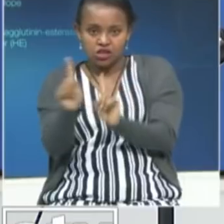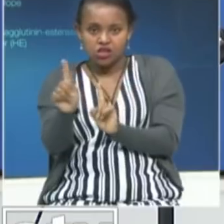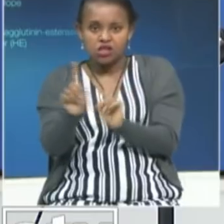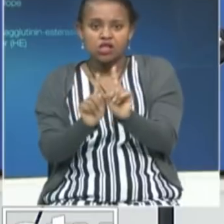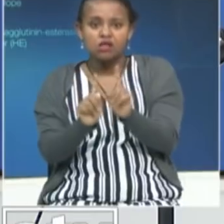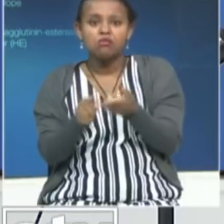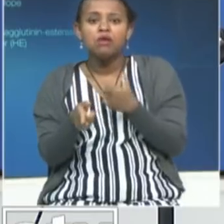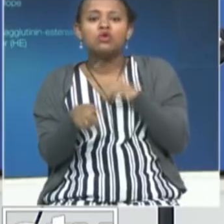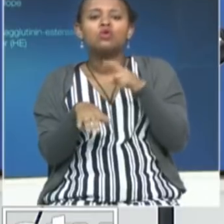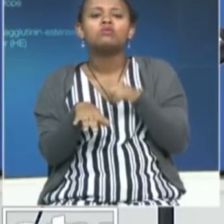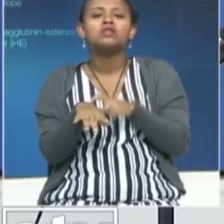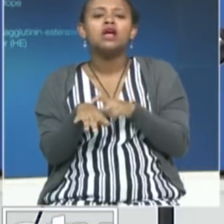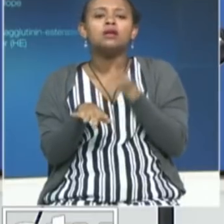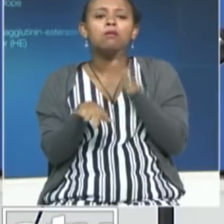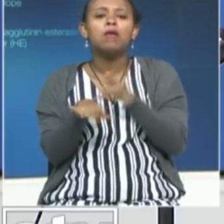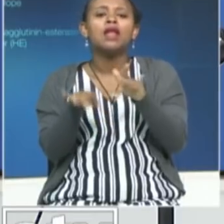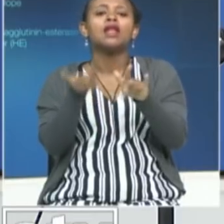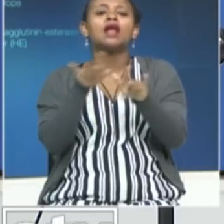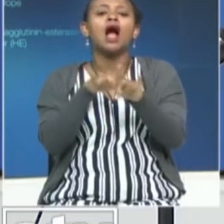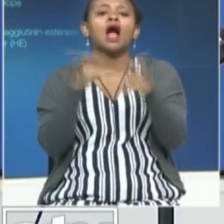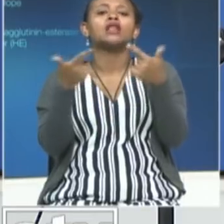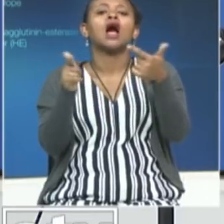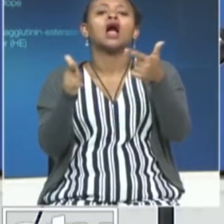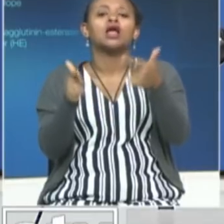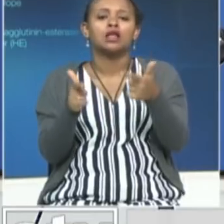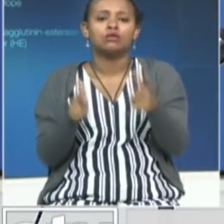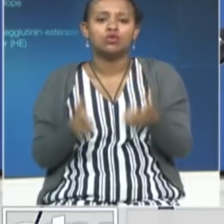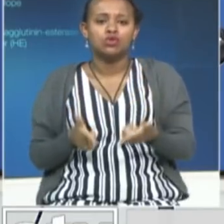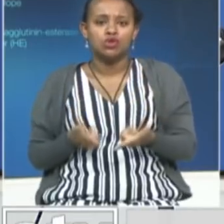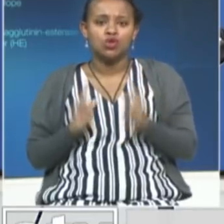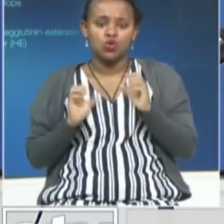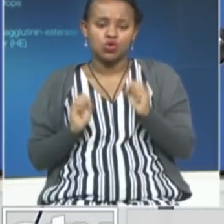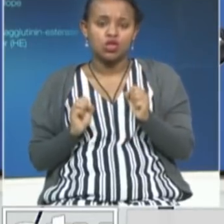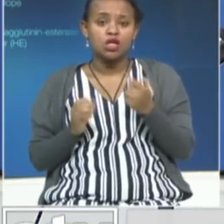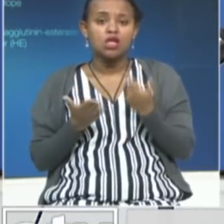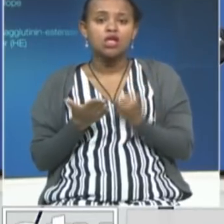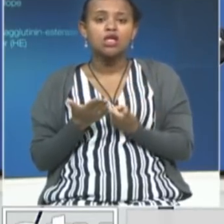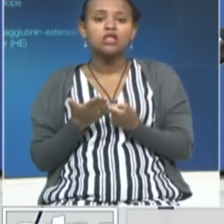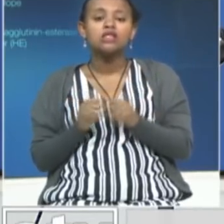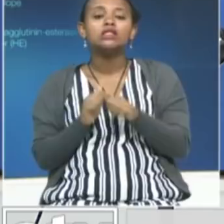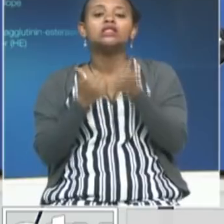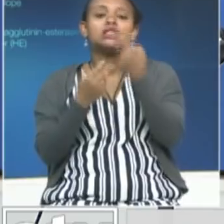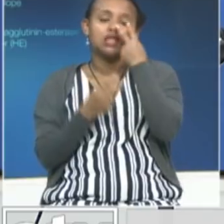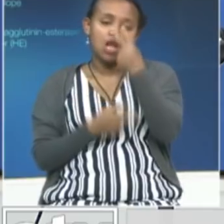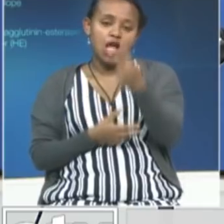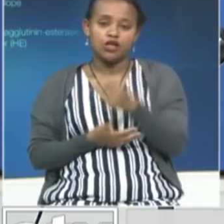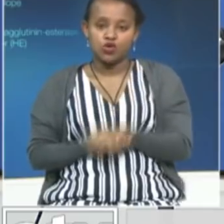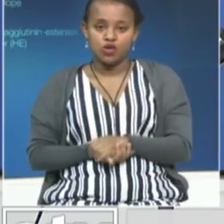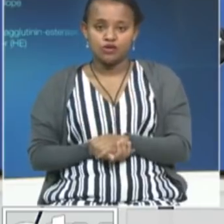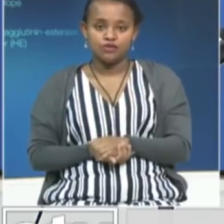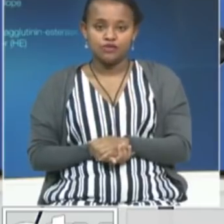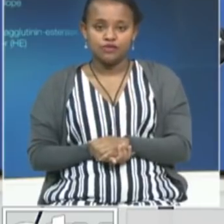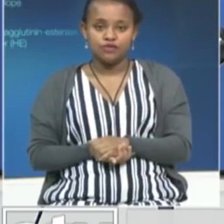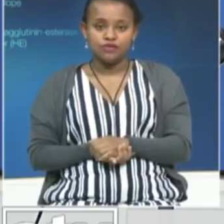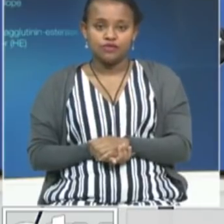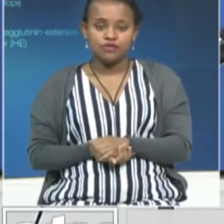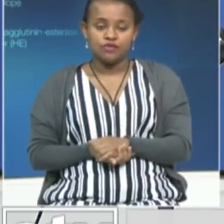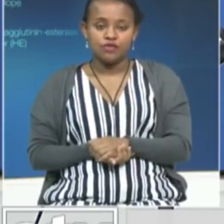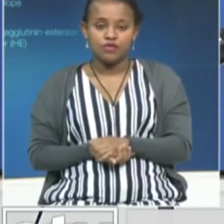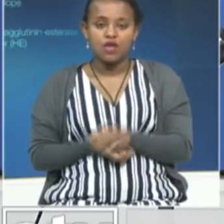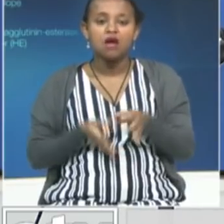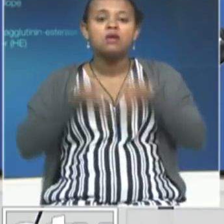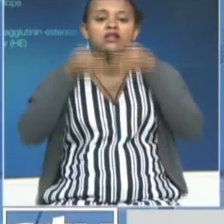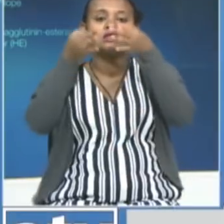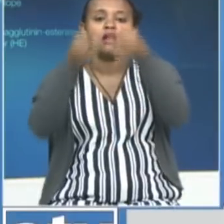መተላለፍ በሚኖርበት ሰዓት መነካካት አጋጣሚዎች ሊኖሩ ይችላሉ። እነዚህ እንዴት እናያቸዋለን? ጥሩ እንግዲህ